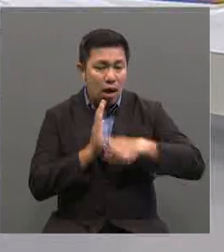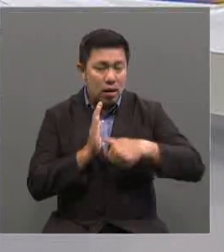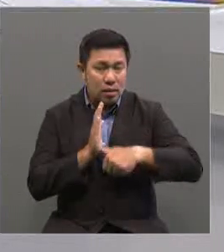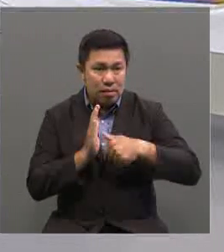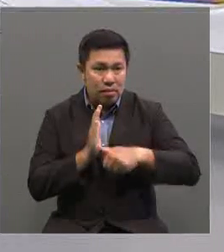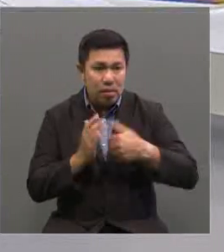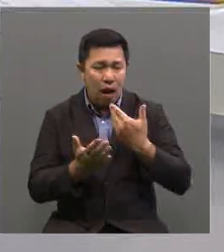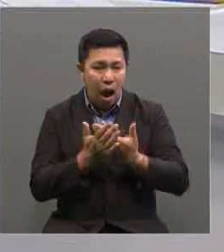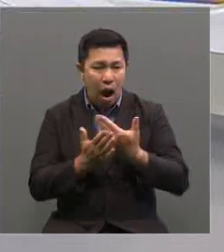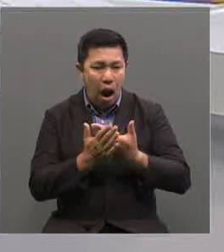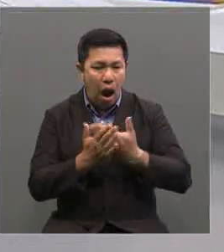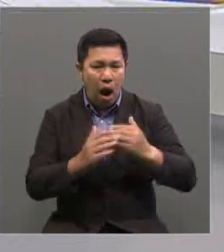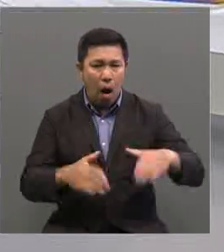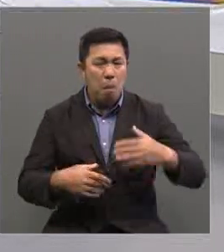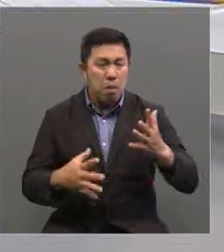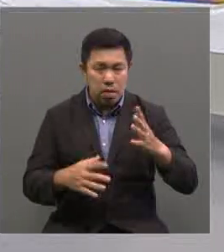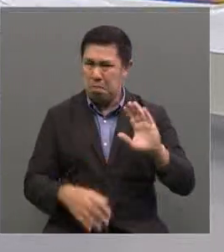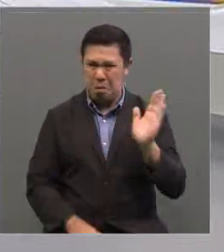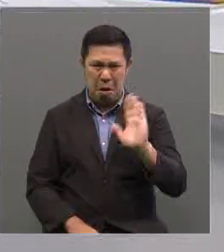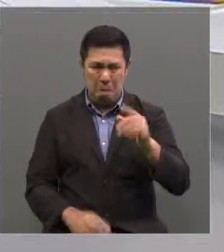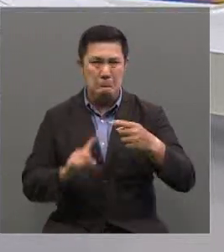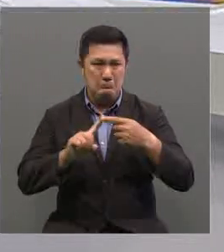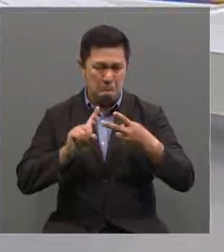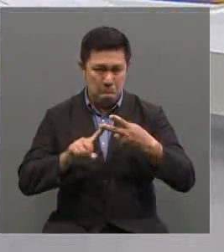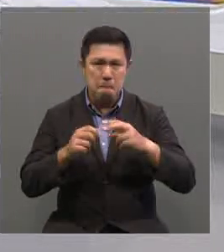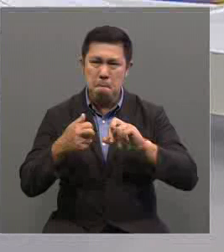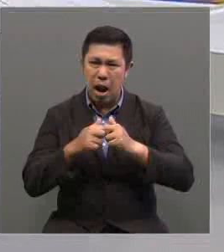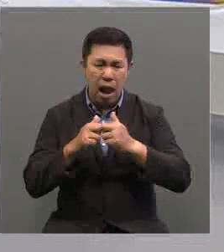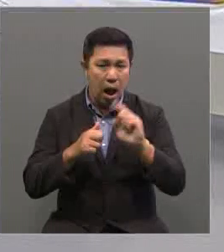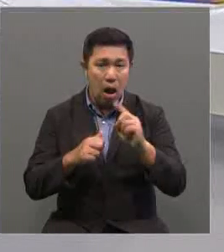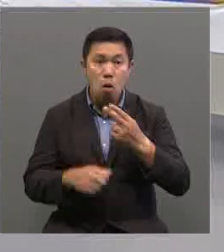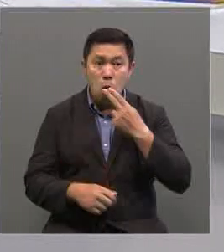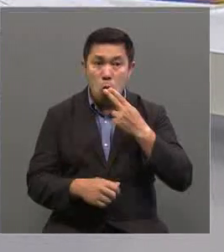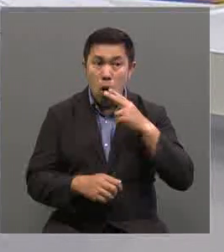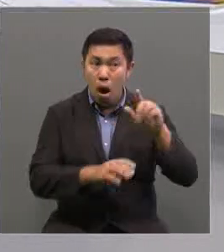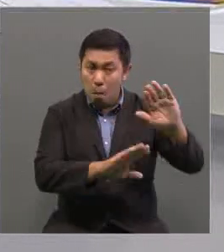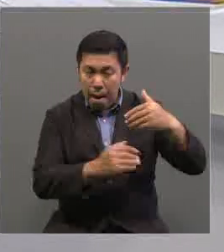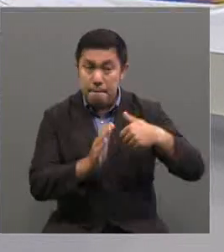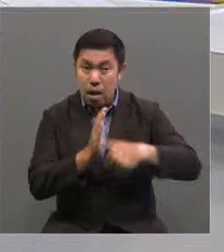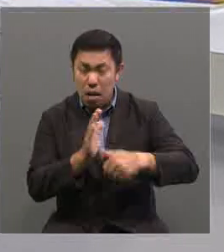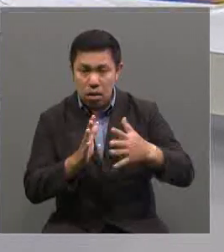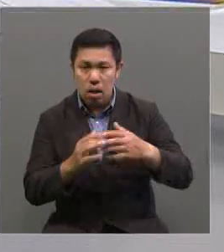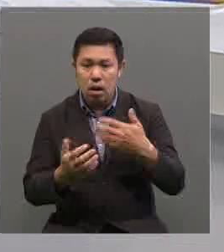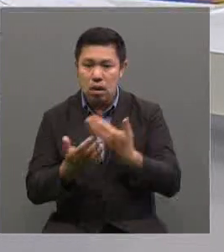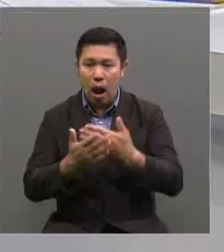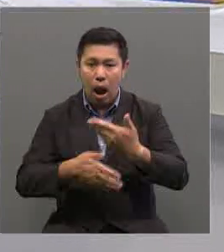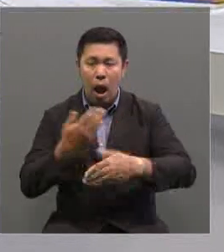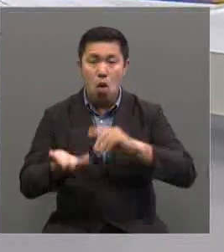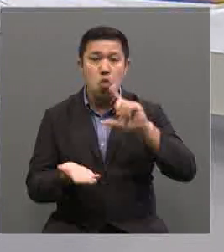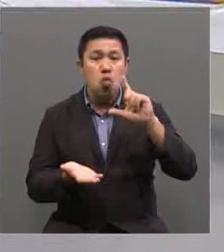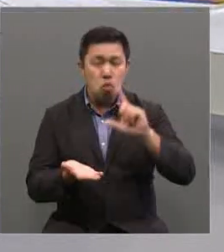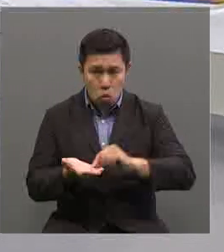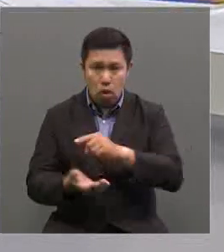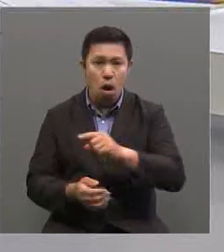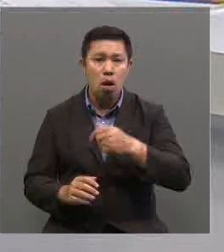ได้จากเรื่องภาษีอย่างถูกต้องนะครับคุณผู้ชมมันไปมากกว่านั้นยกตัวอย่างอย่างเช่นพอบุหรี่เขื่อนพวกนี้ไม่ได้เสียภาษีมาเขาก็มาตัดราคาบุหรี่ที่